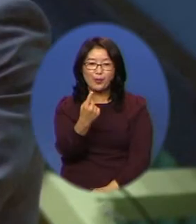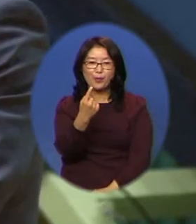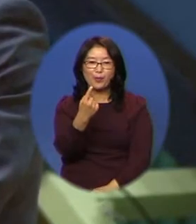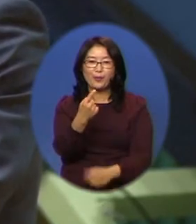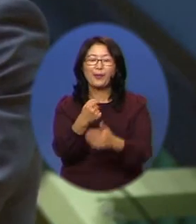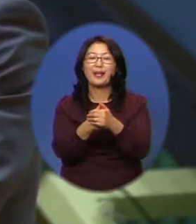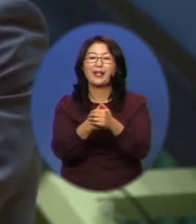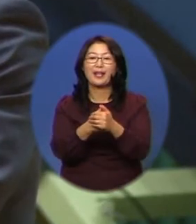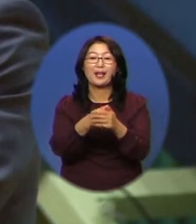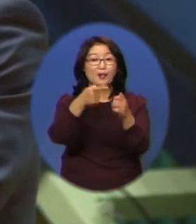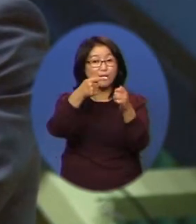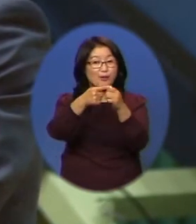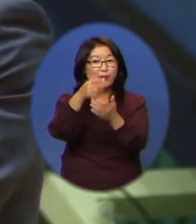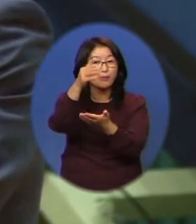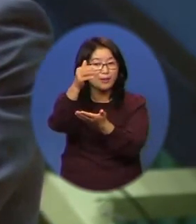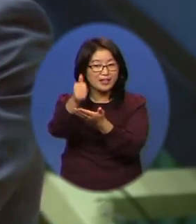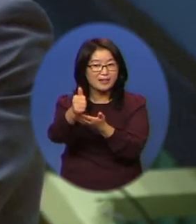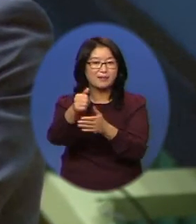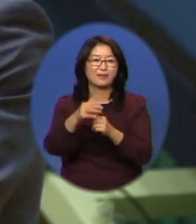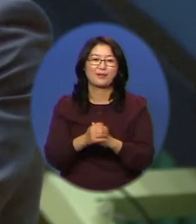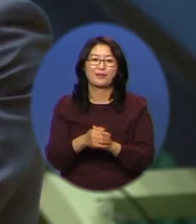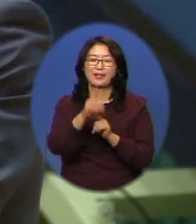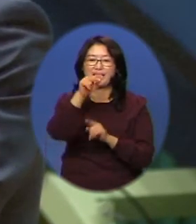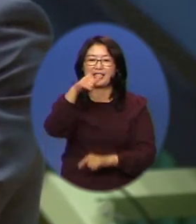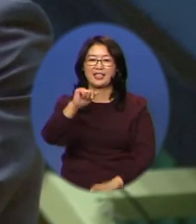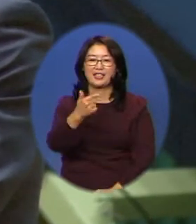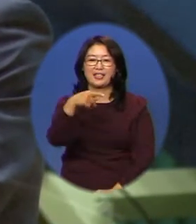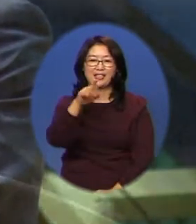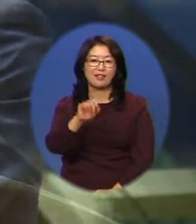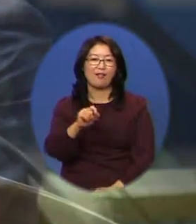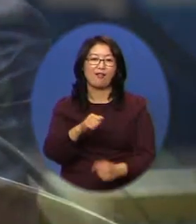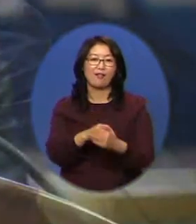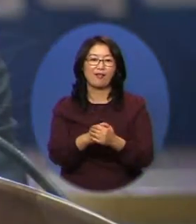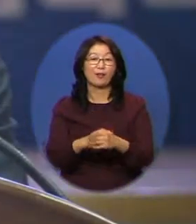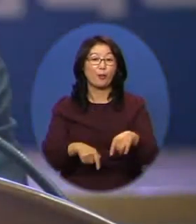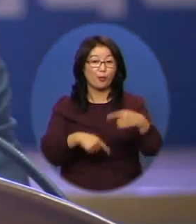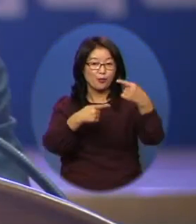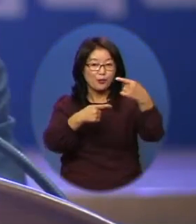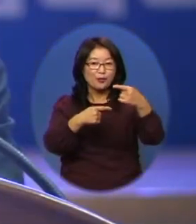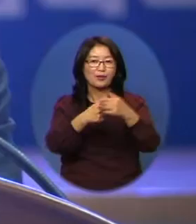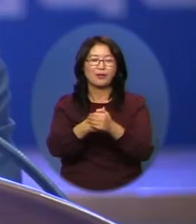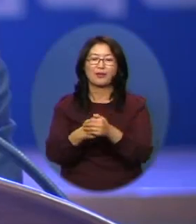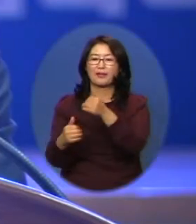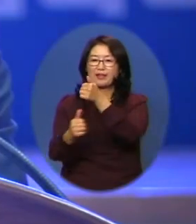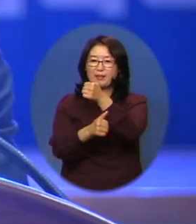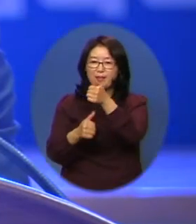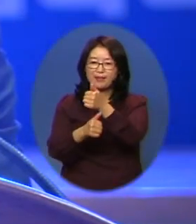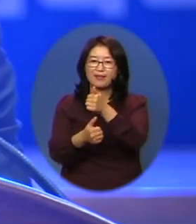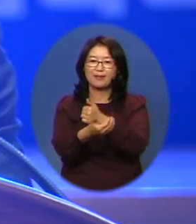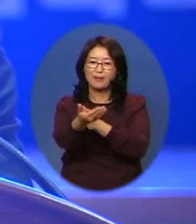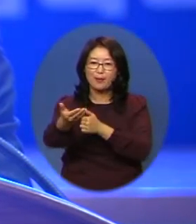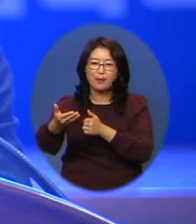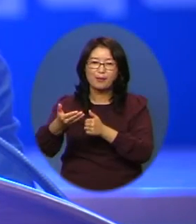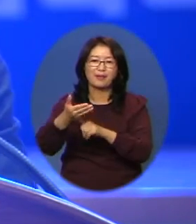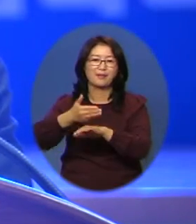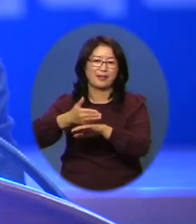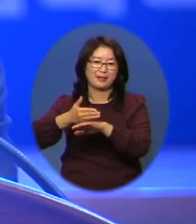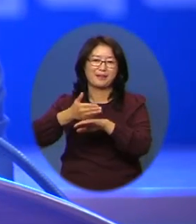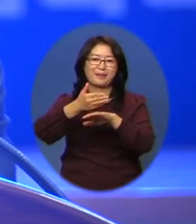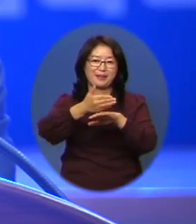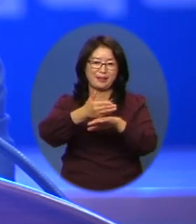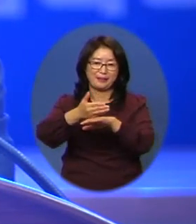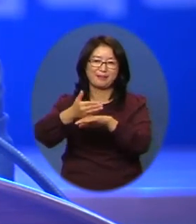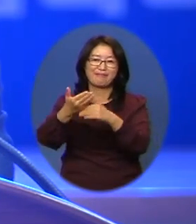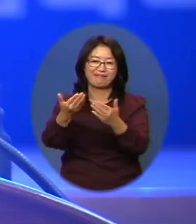부회장님과 이준성 고문님을 비롯한 임원 여러분들께 감사의 말씀 드립니다. 오늘